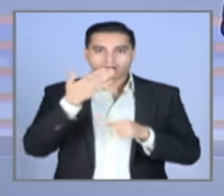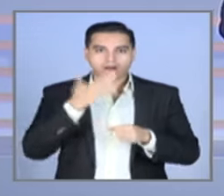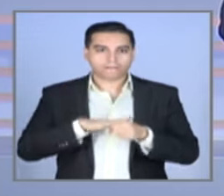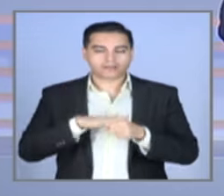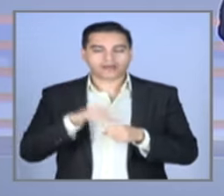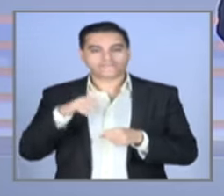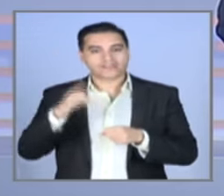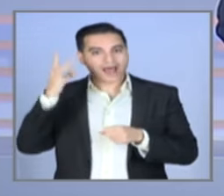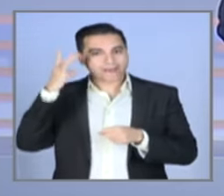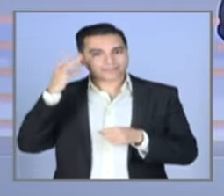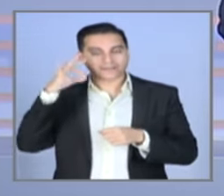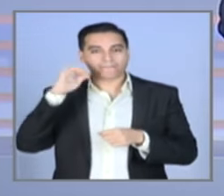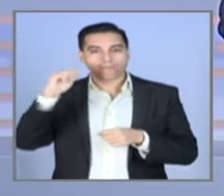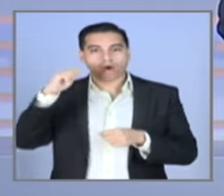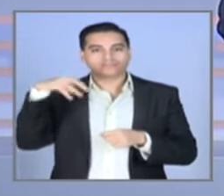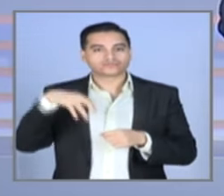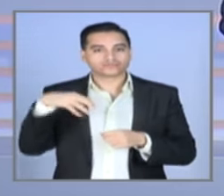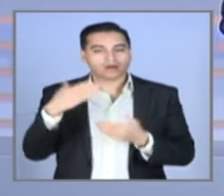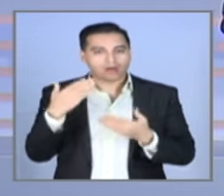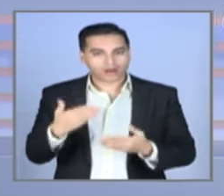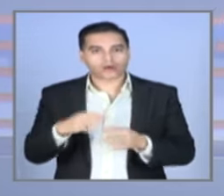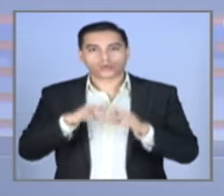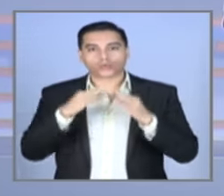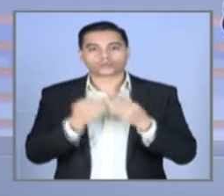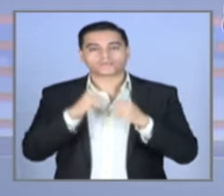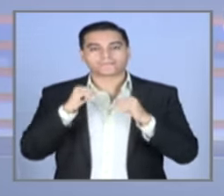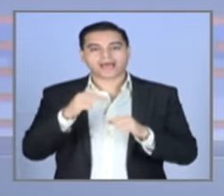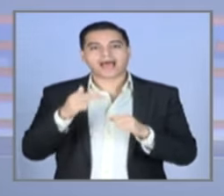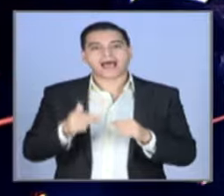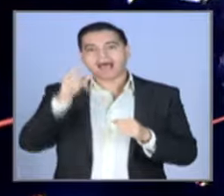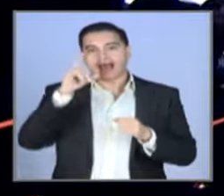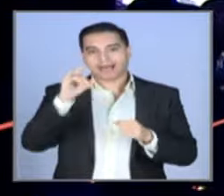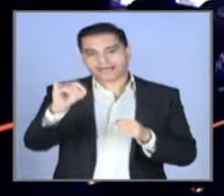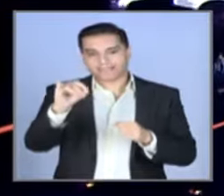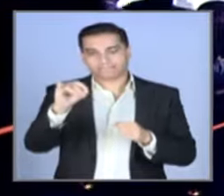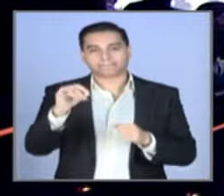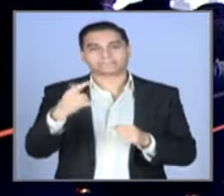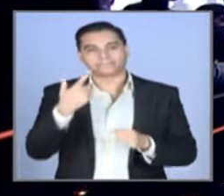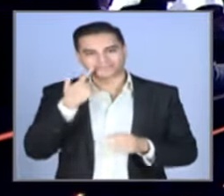من العباسية محافظة القاهرة، رحب كلنا بعيلة غانم.